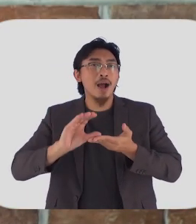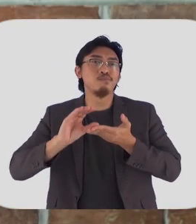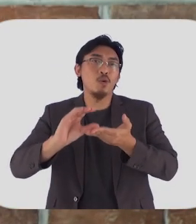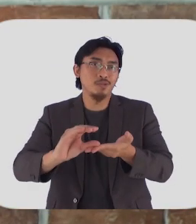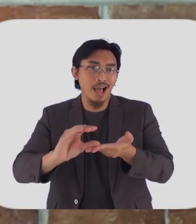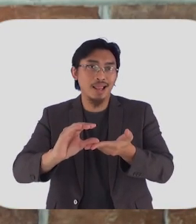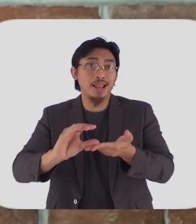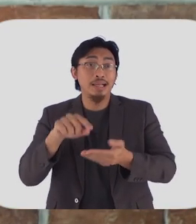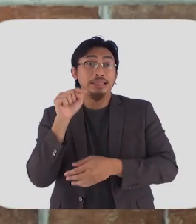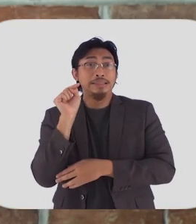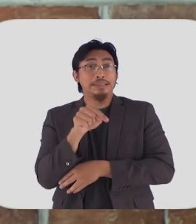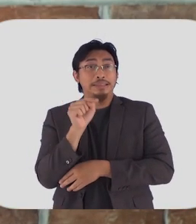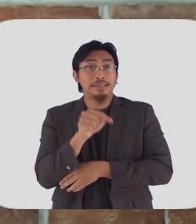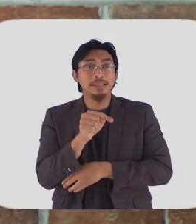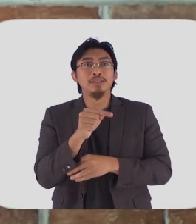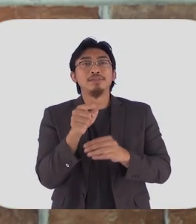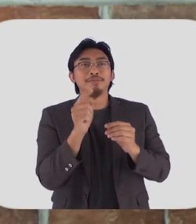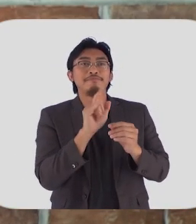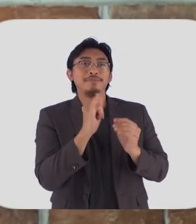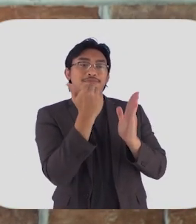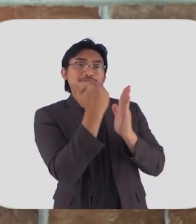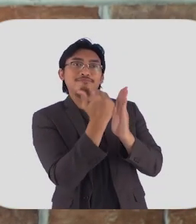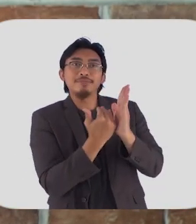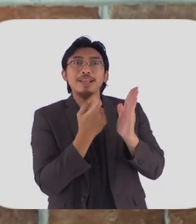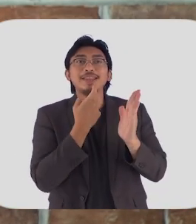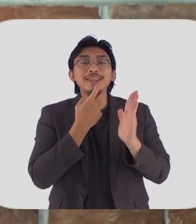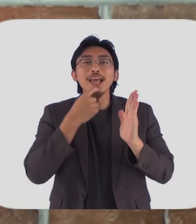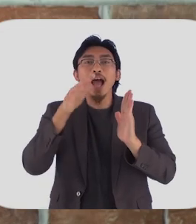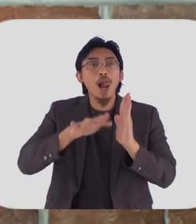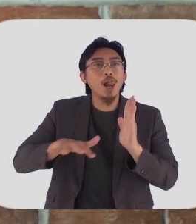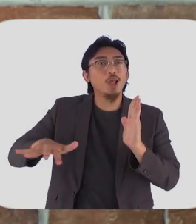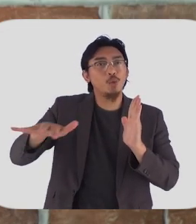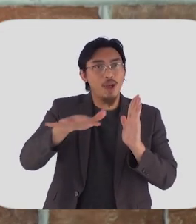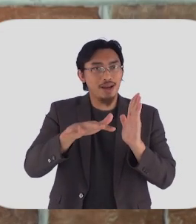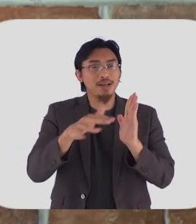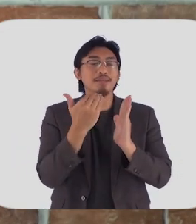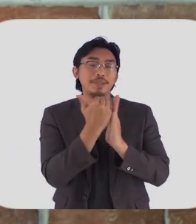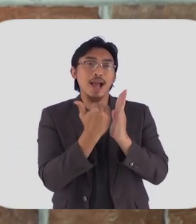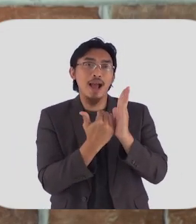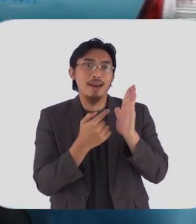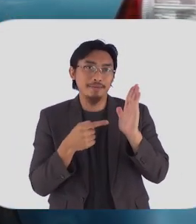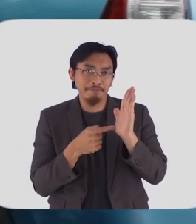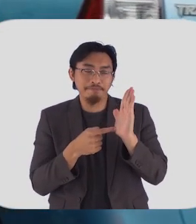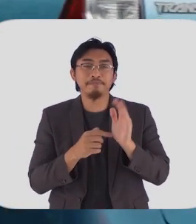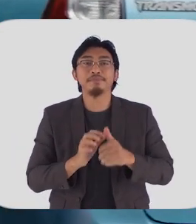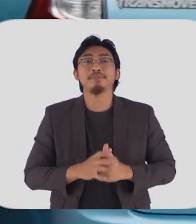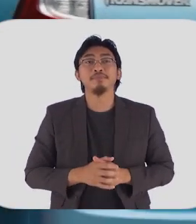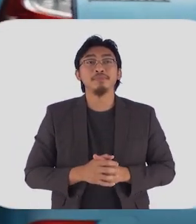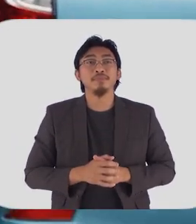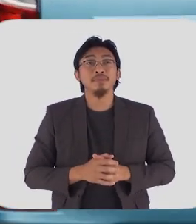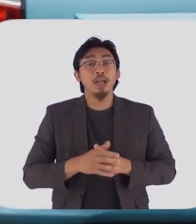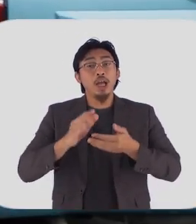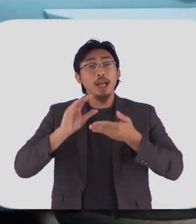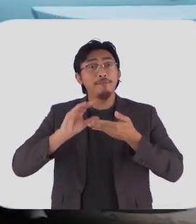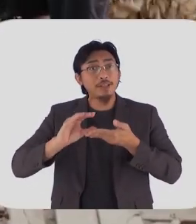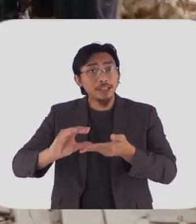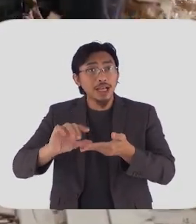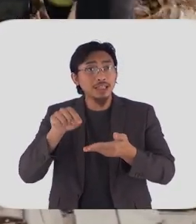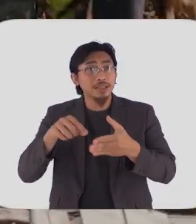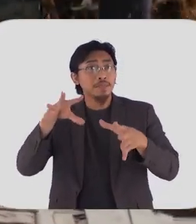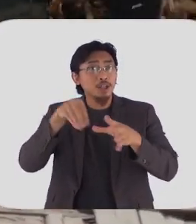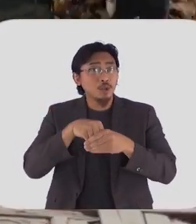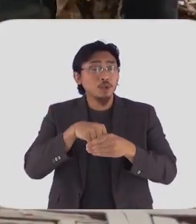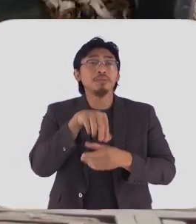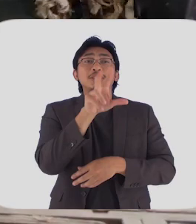Sebetulnya kami sedang menyusun rencana umum penanaman modal, di mana salah satu arah kebijakannya adalah terkait